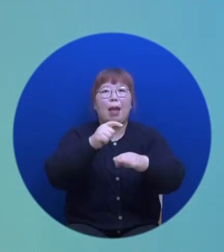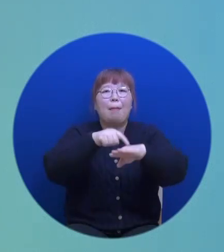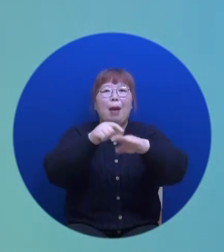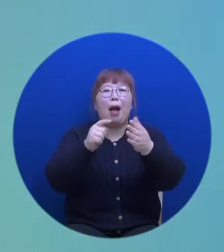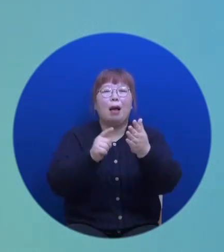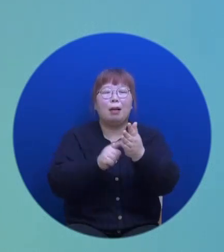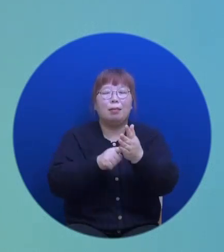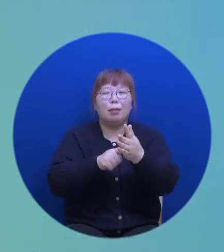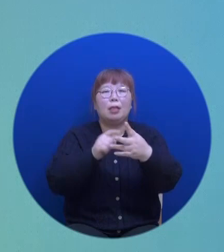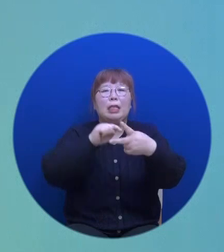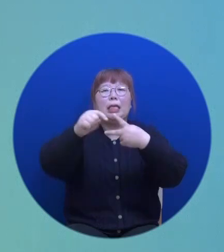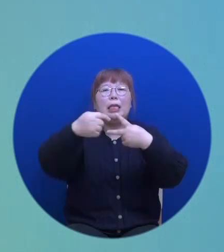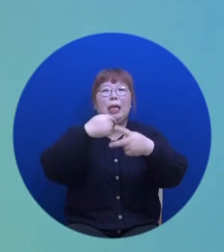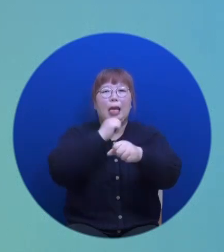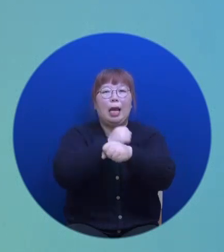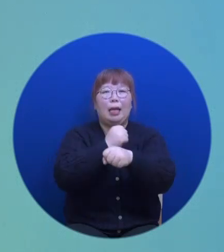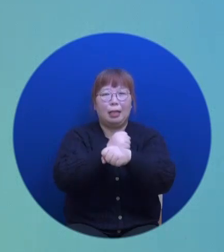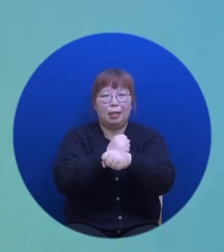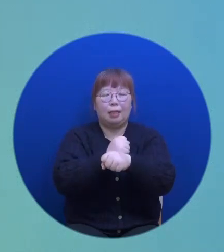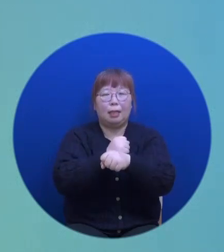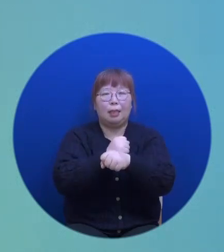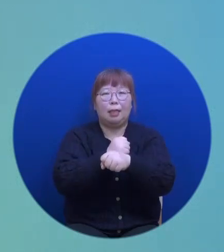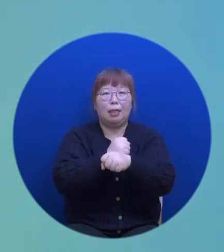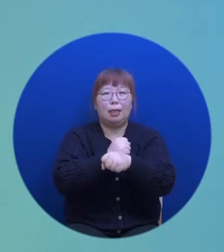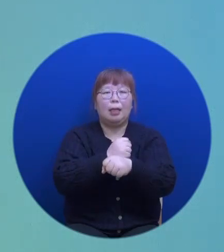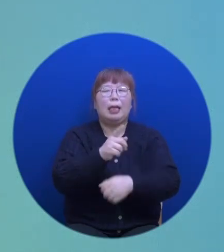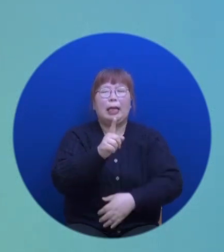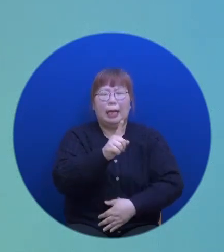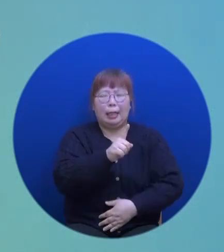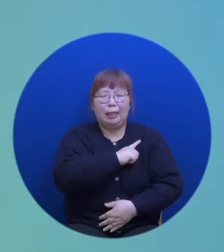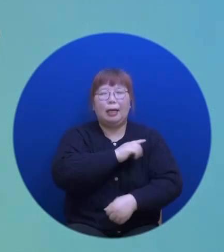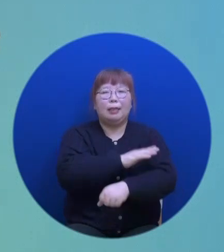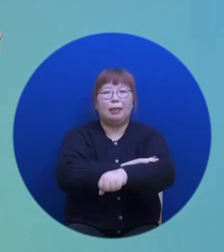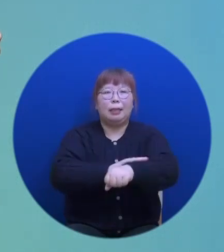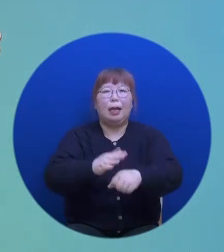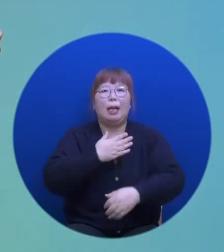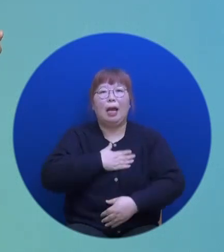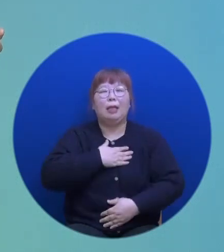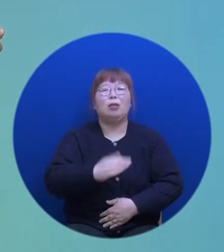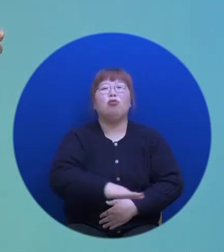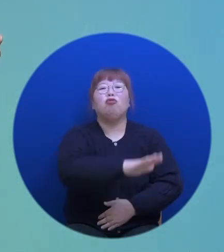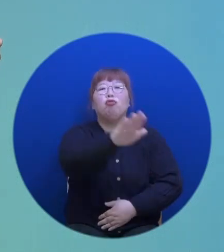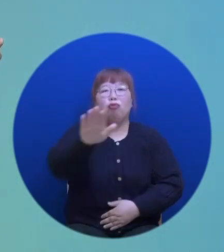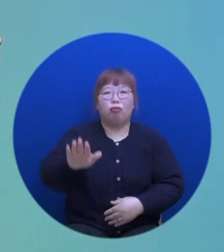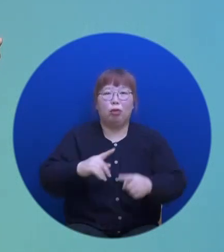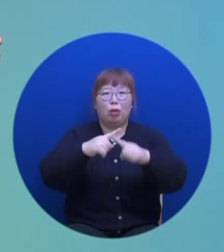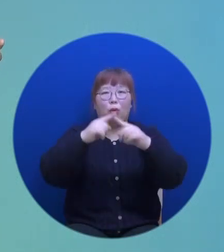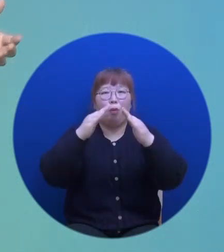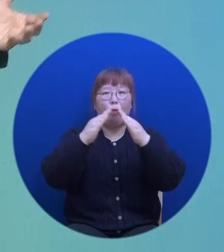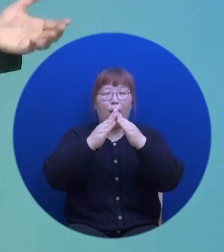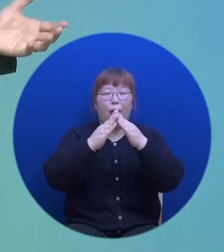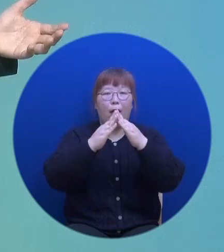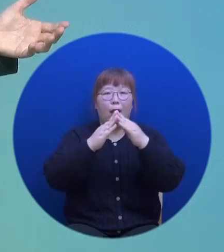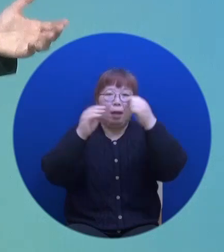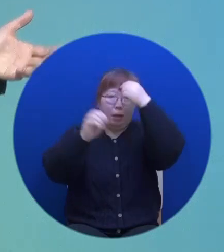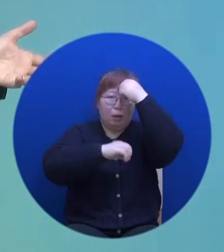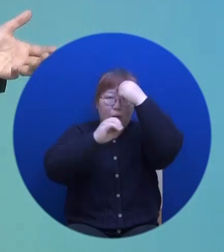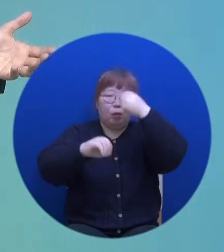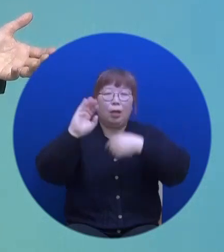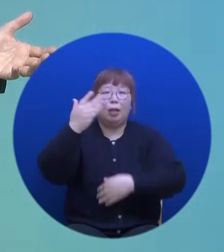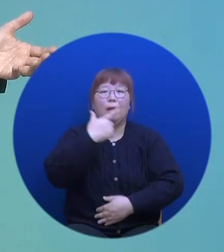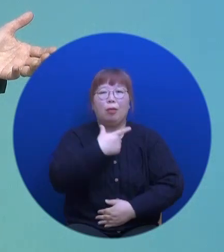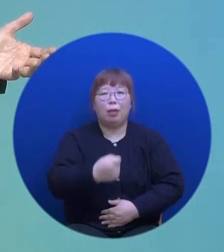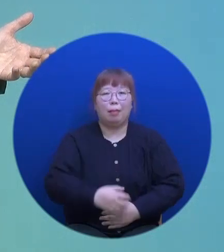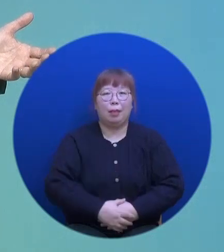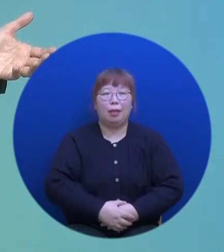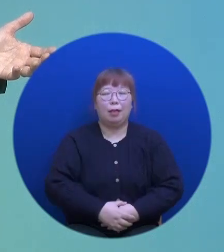알아들이는, 가장 잘 아는 그런 우리 온 세계가 되기를 주님의 이름으로